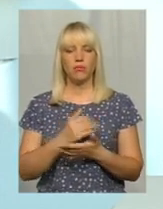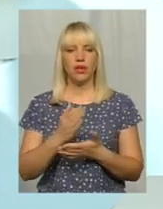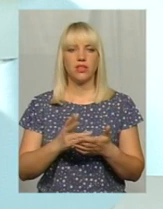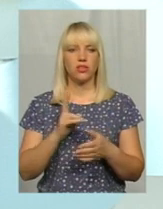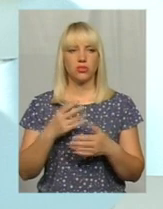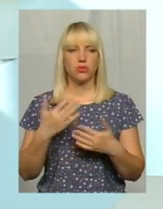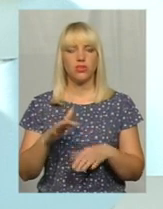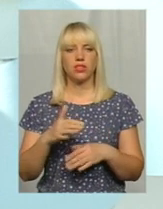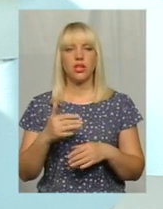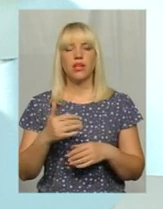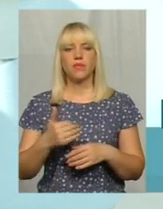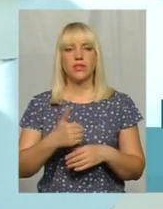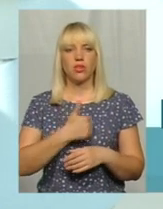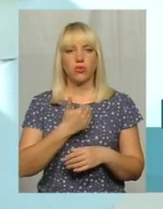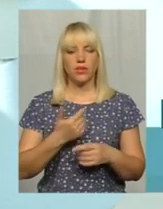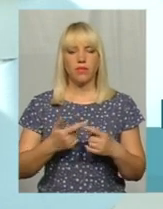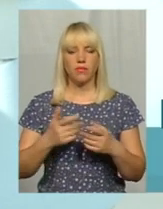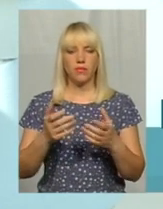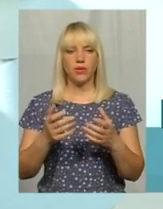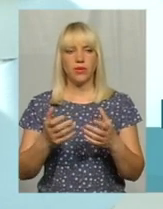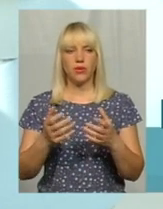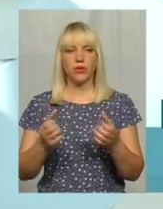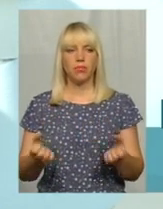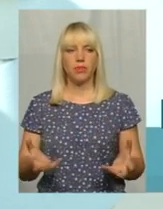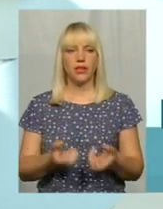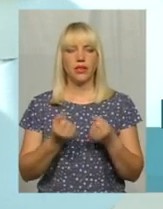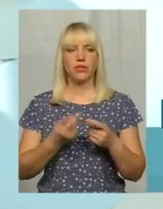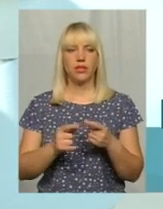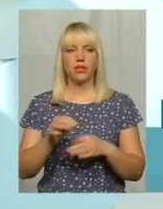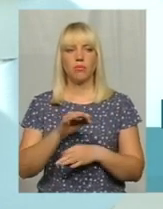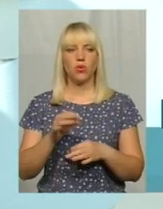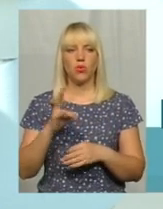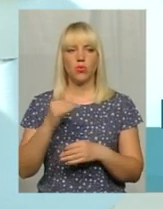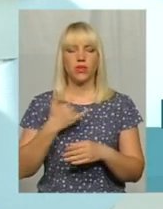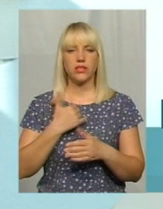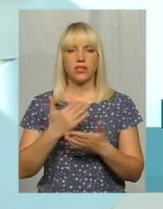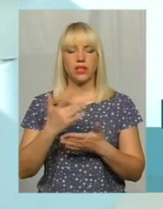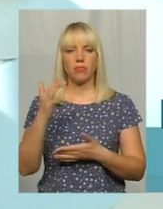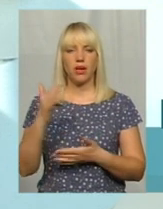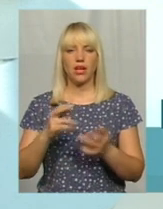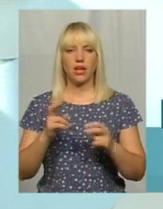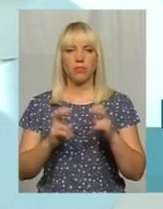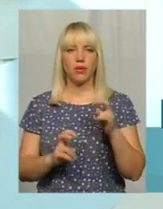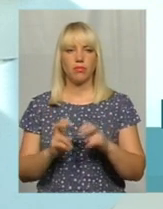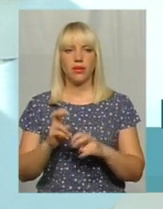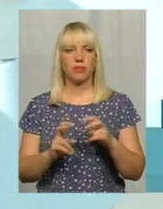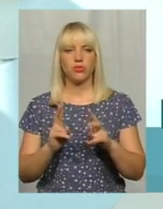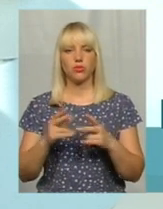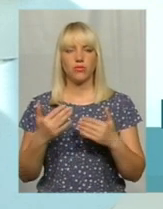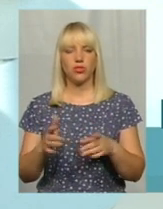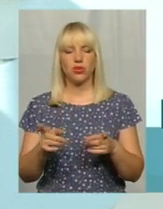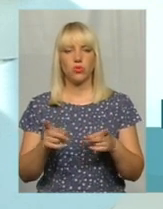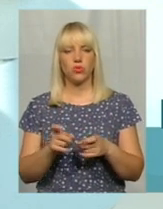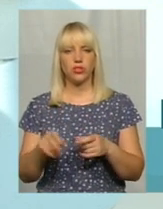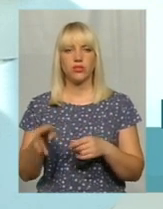вже зголосилися в нашому місті підтримати проєкт. Але в нас є певний перелік підприємств, які вже